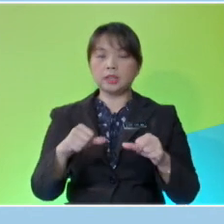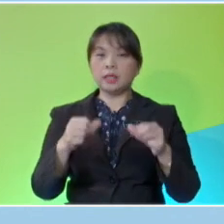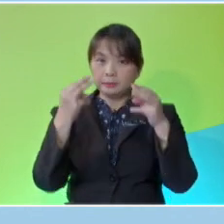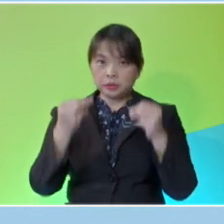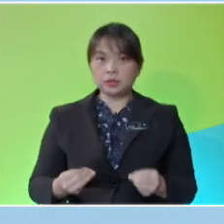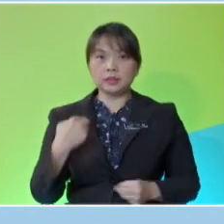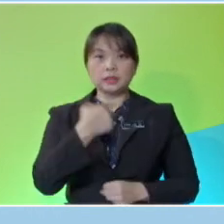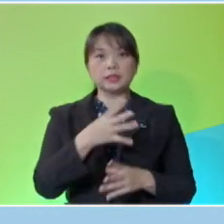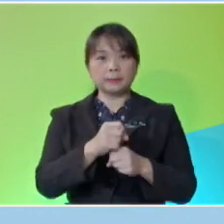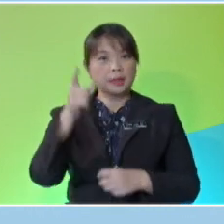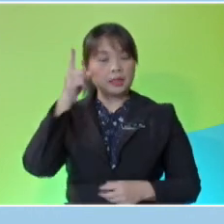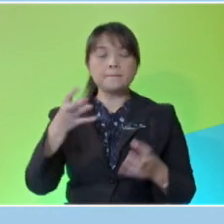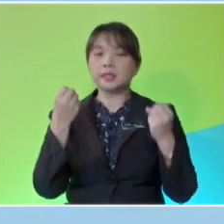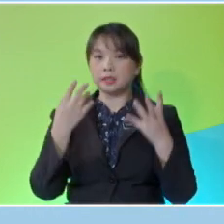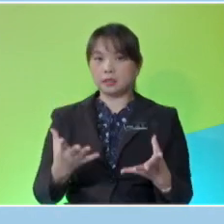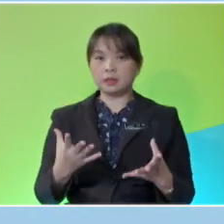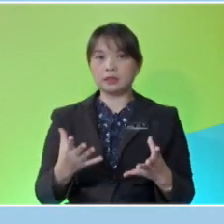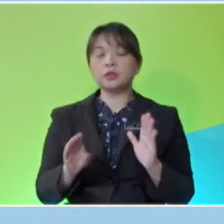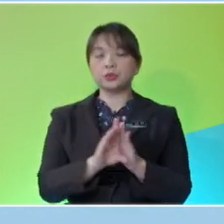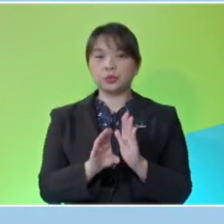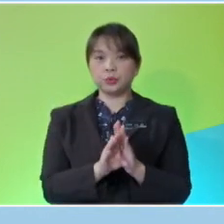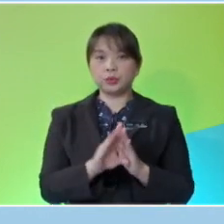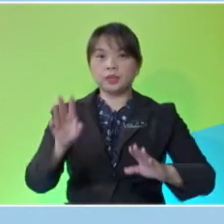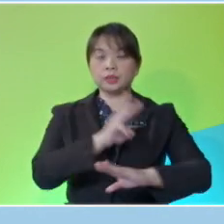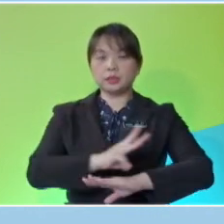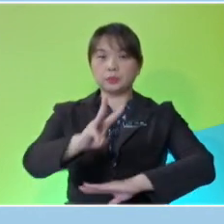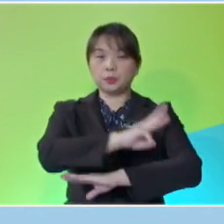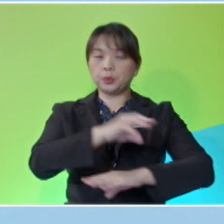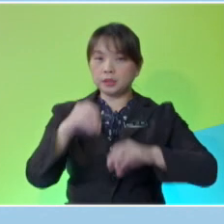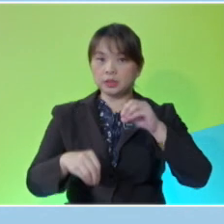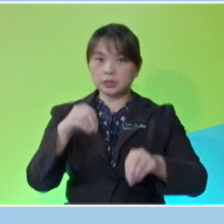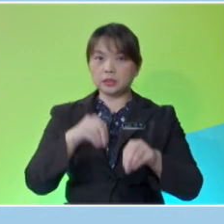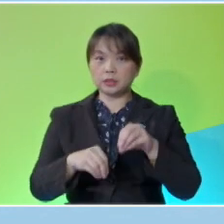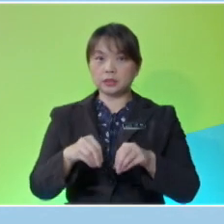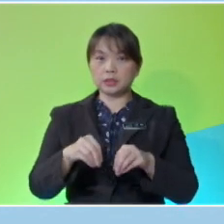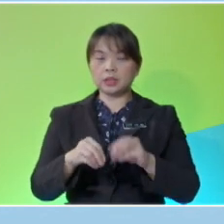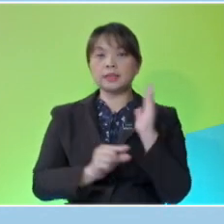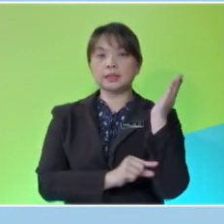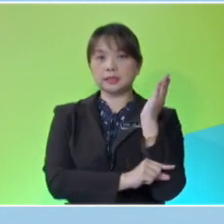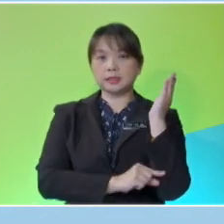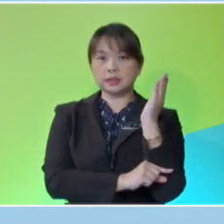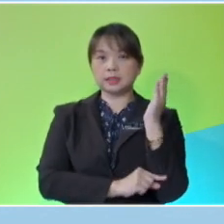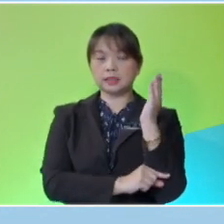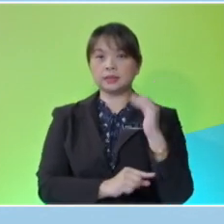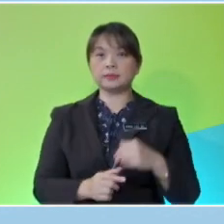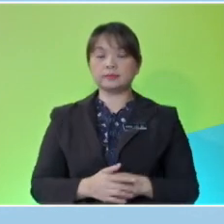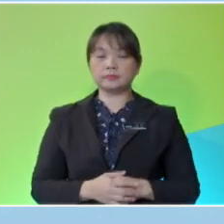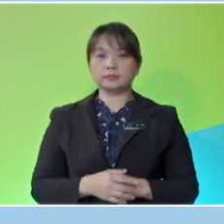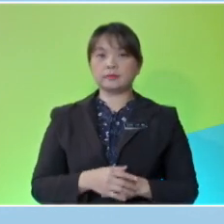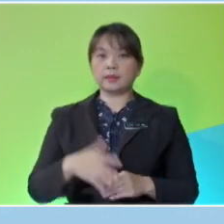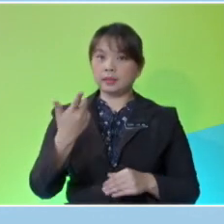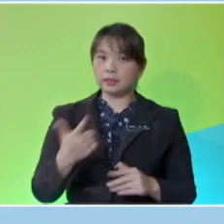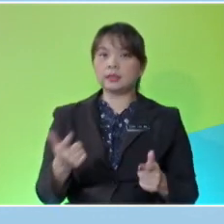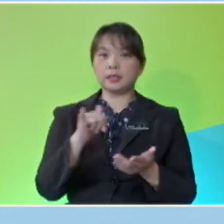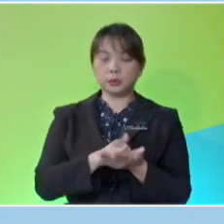banyak kegiatan ekonomi yang dijalankan contohnya kawasan pertanian Oke tanaman getah kan selain itu kita ada juga